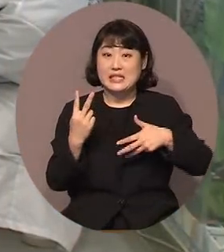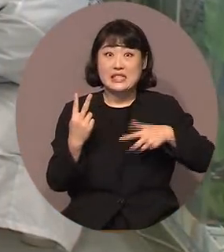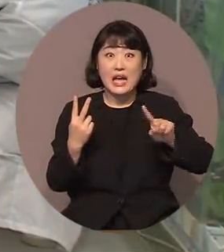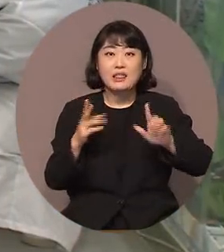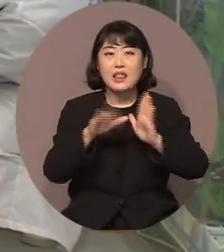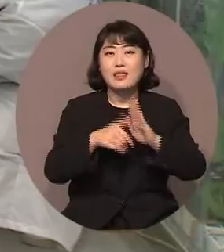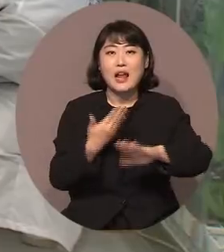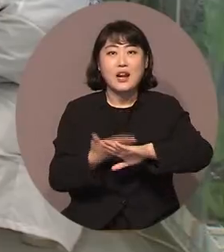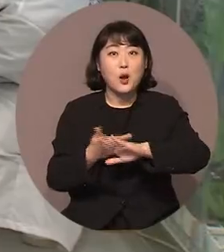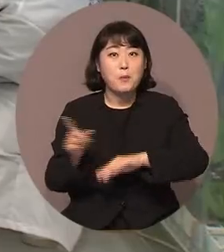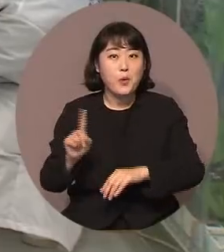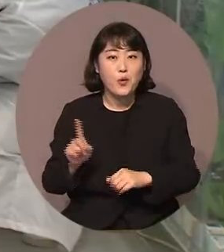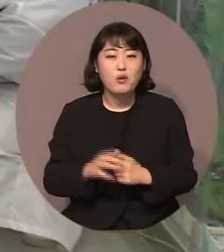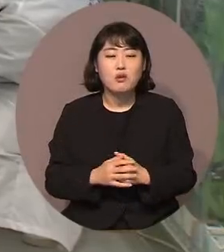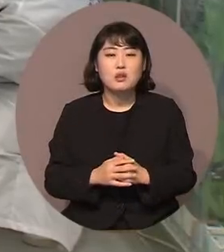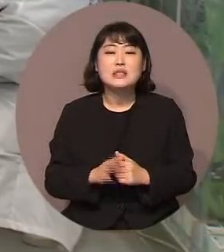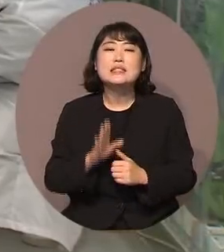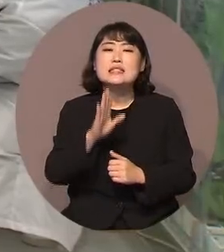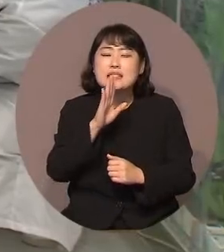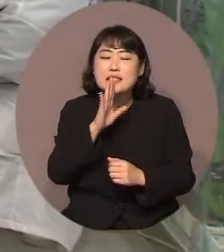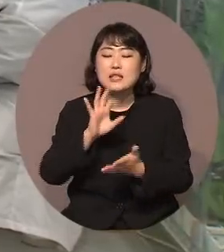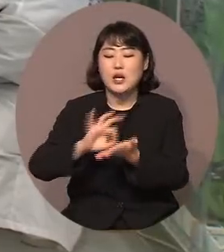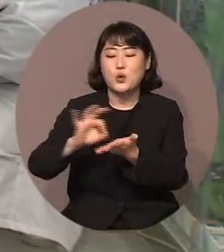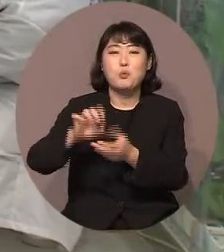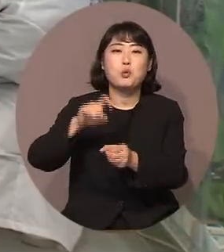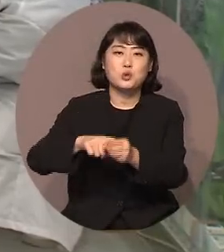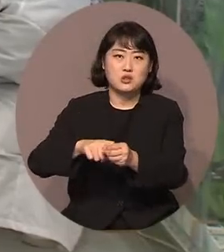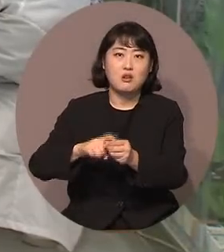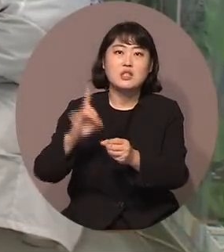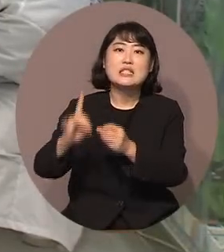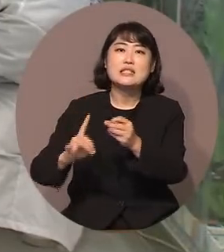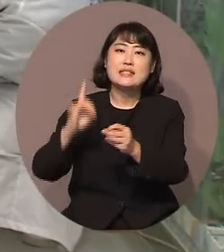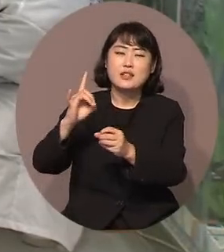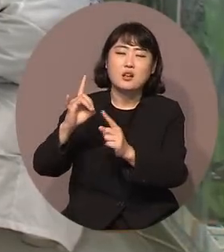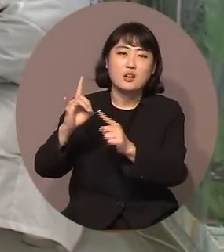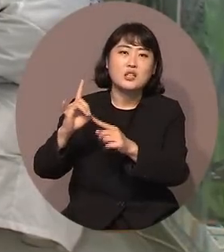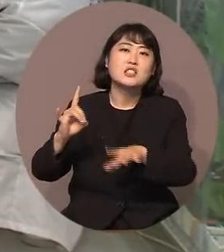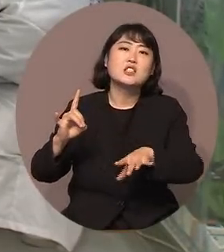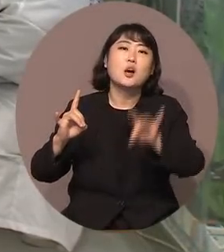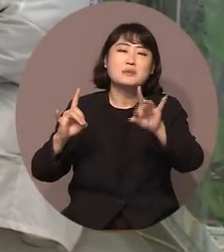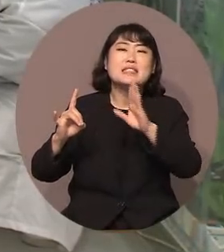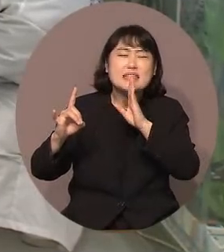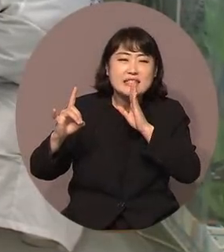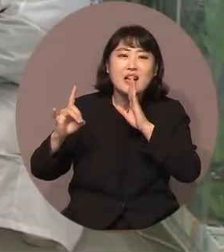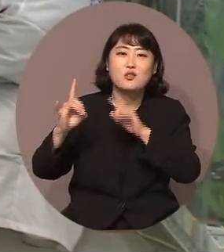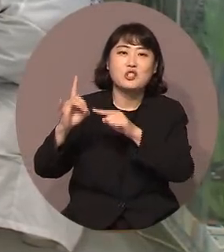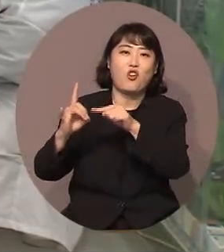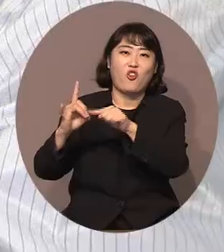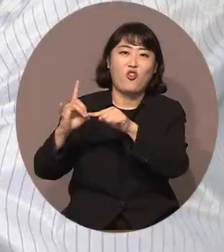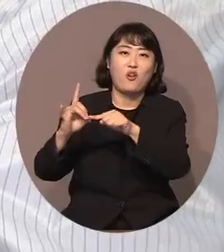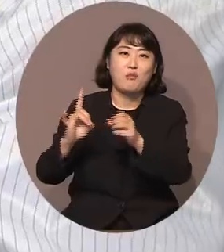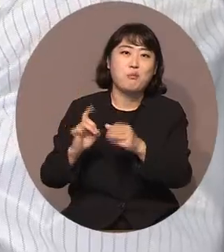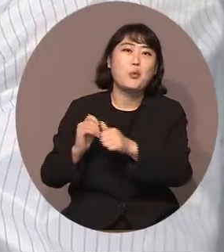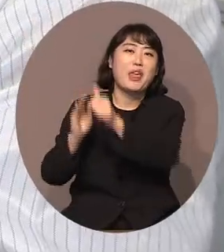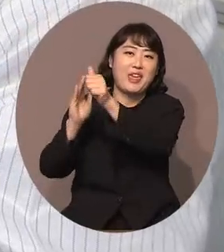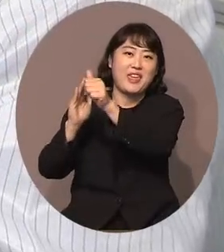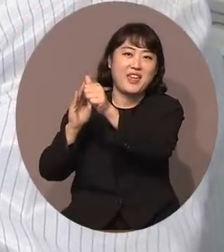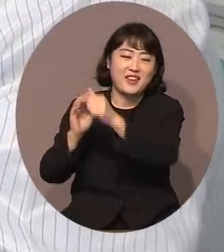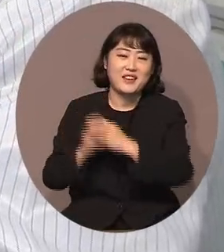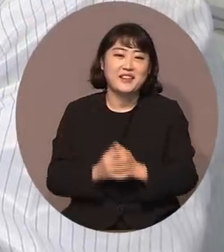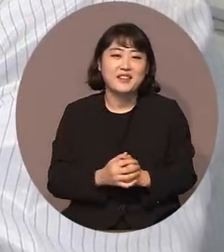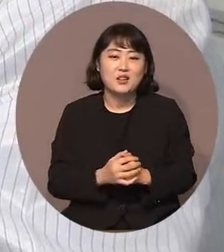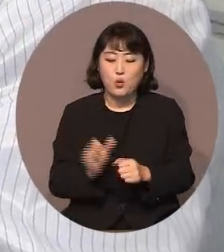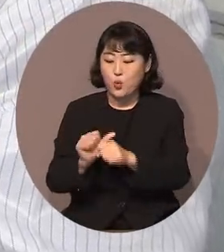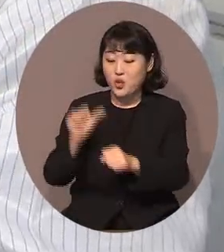차이는 이처럼 실제 임무에 사용될 실용위성을 처음 싣고 우주로 향한다는 점입니다. 5년